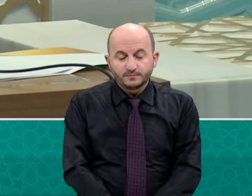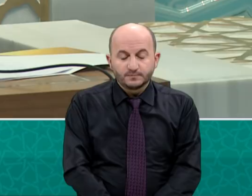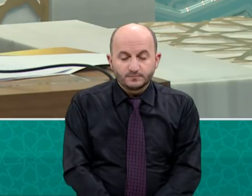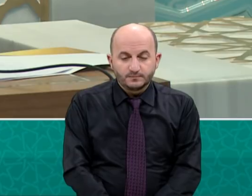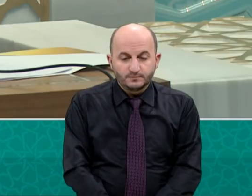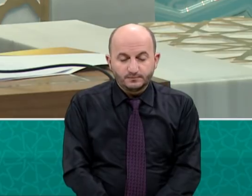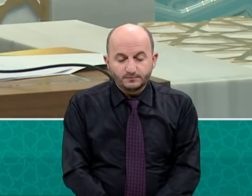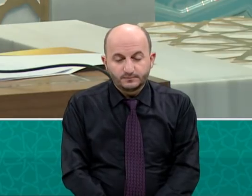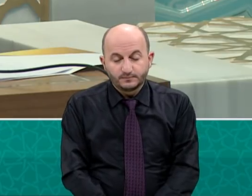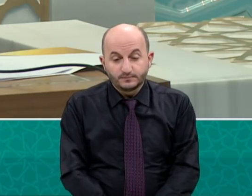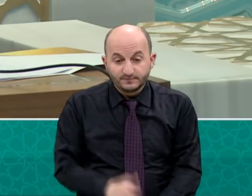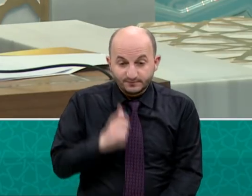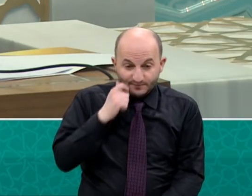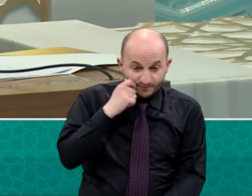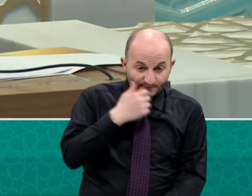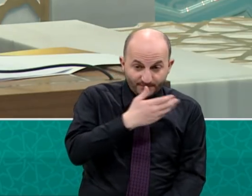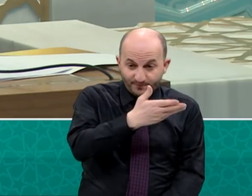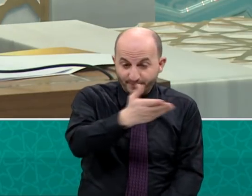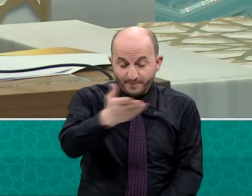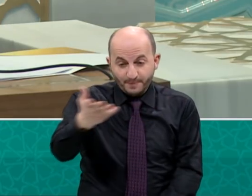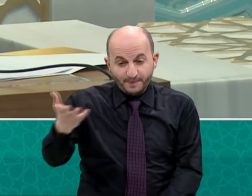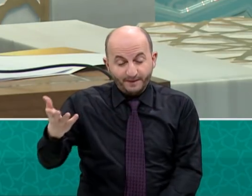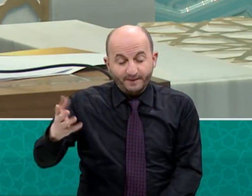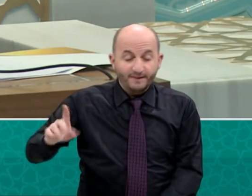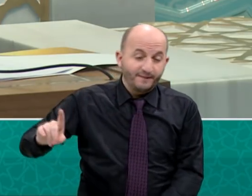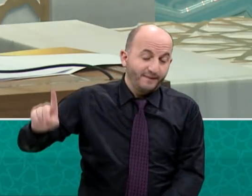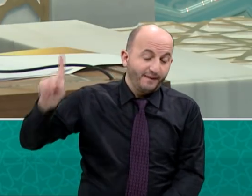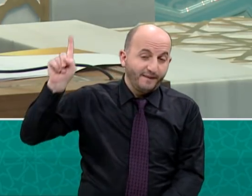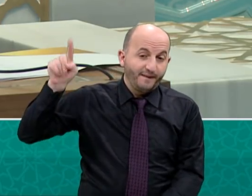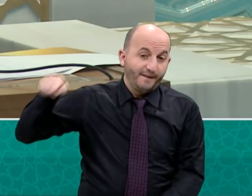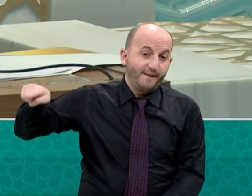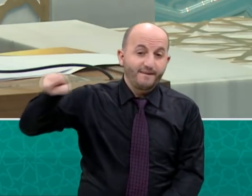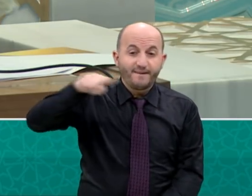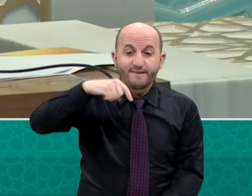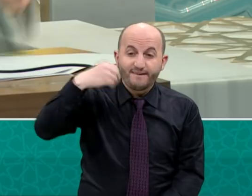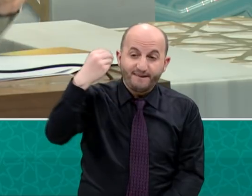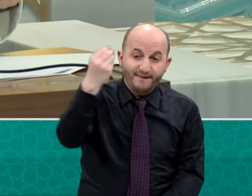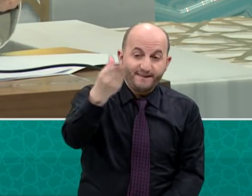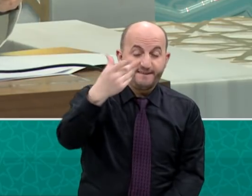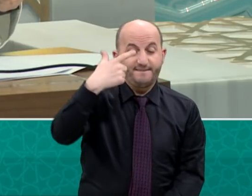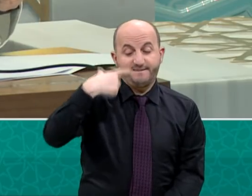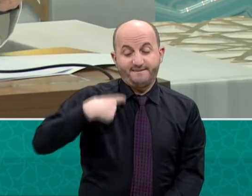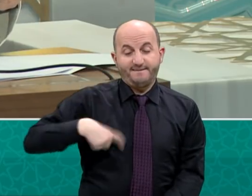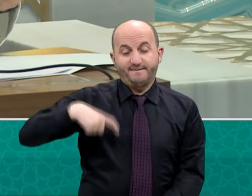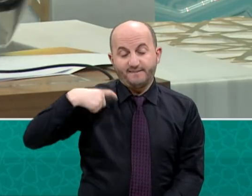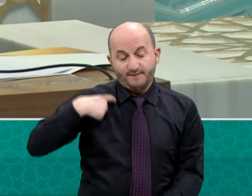O zaman müminler olarak Cenab-ı Hakk'ın bize vermiş olduğu bu sıfatın